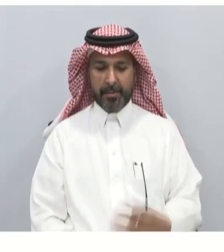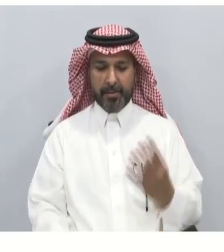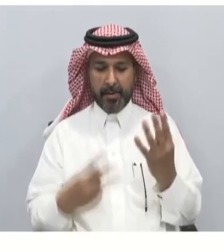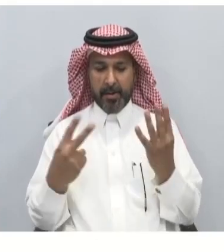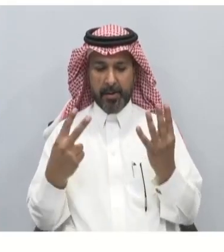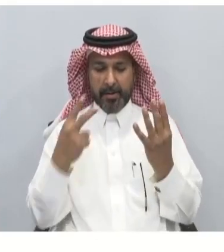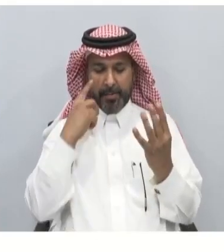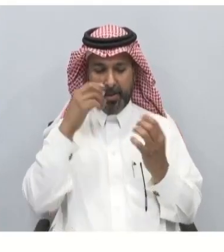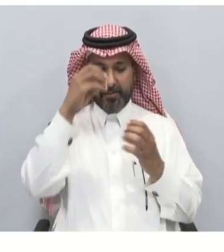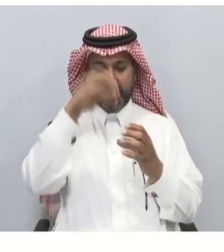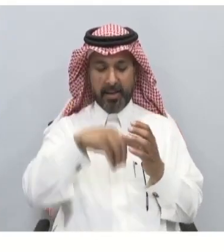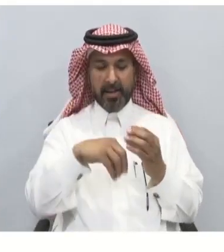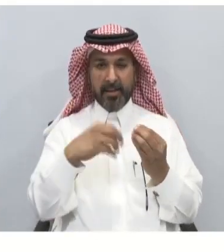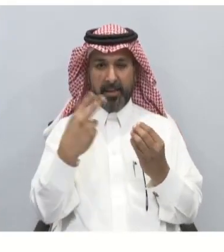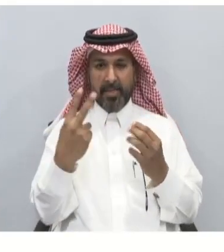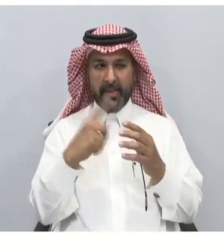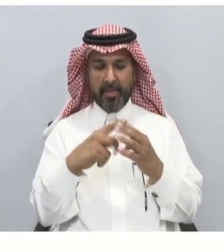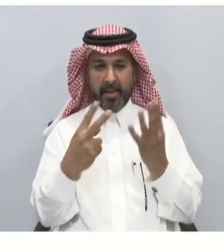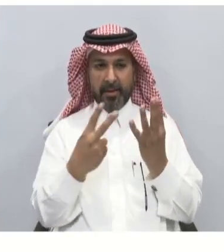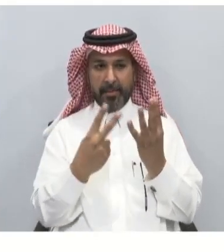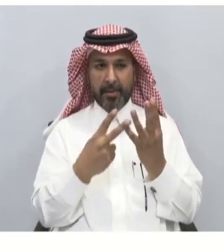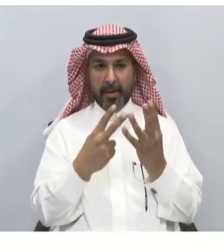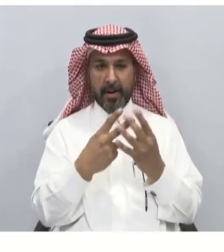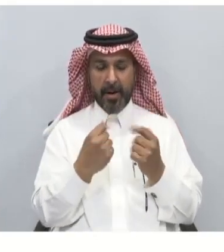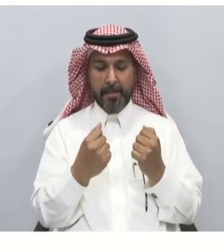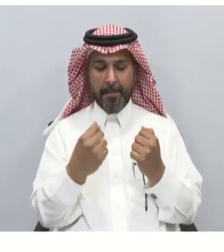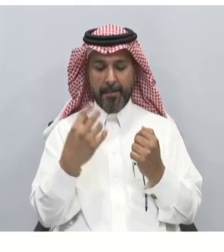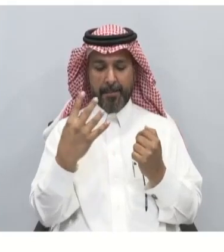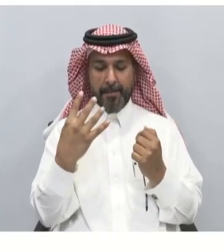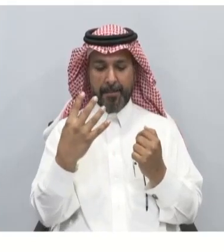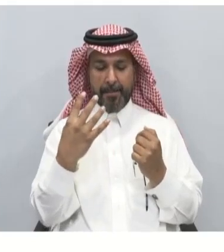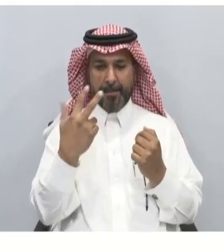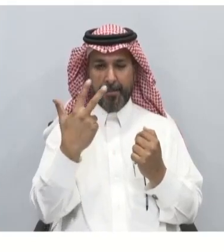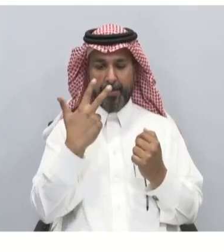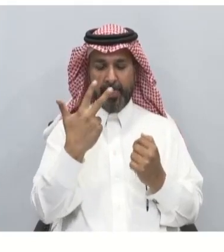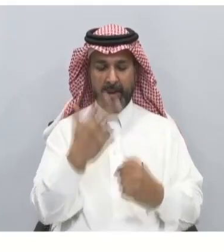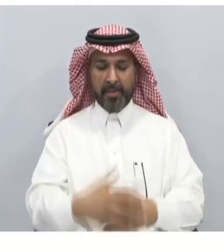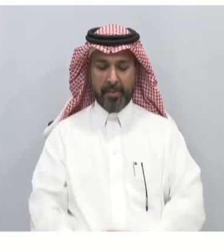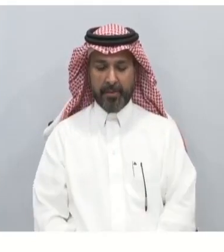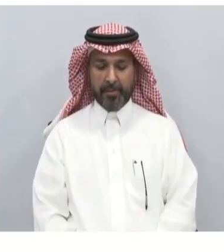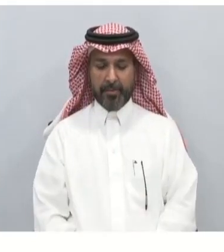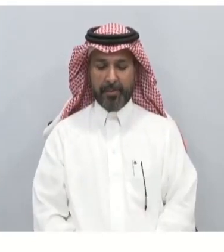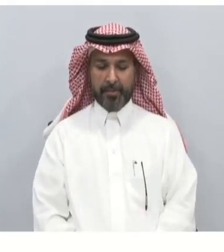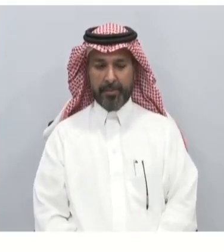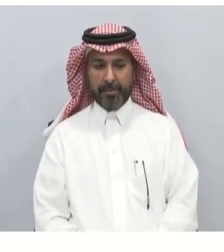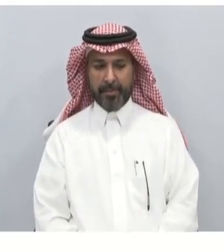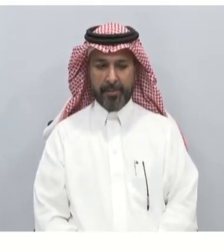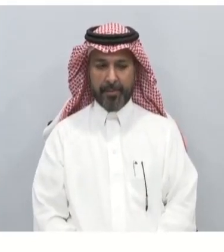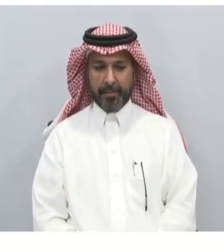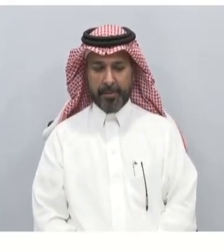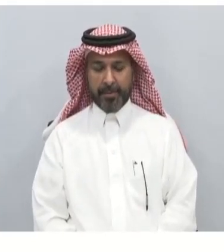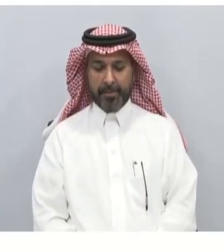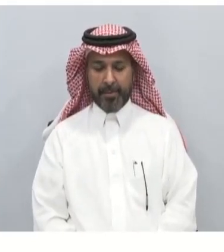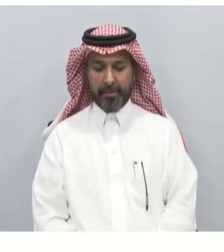السين 4 دخلناها بدال سين هنا راح تطلع لنا كم القيمة؟ 2 في 4 أحسنتم، راح تكون